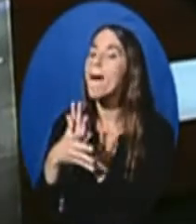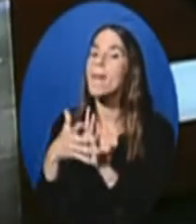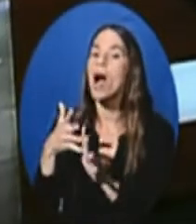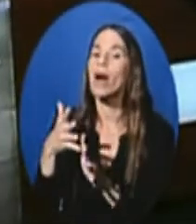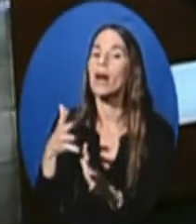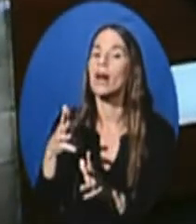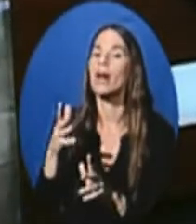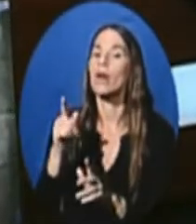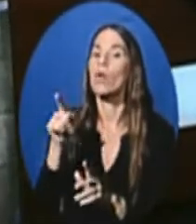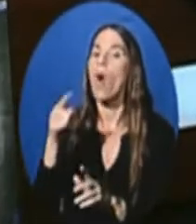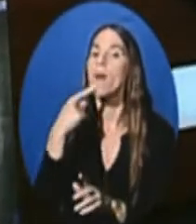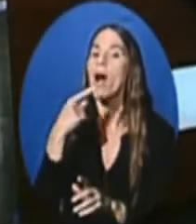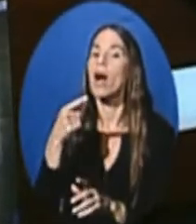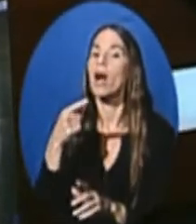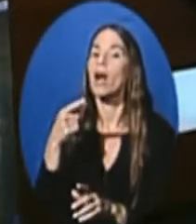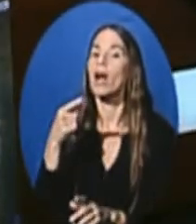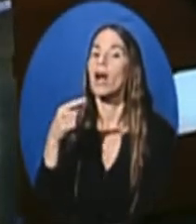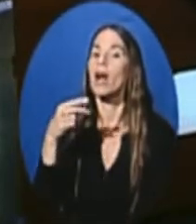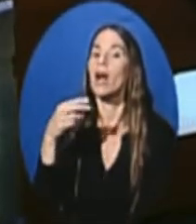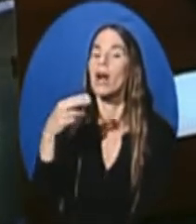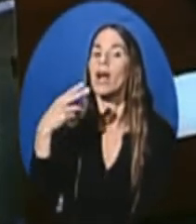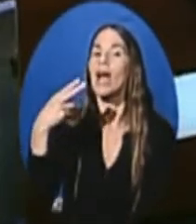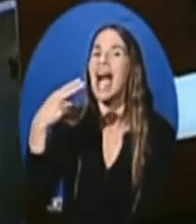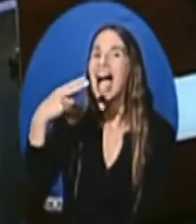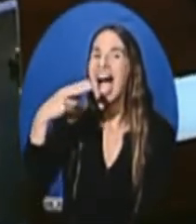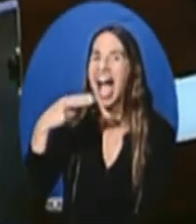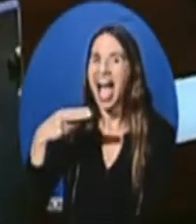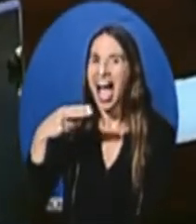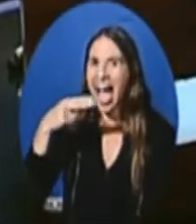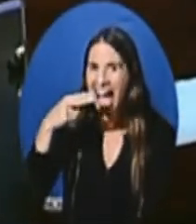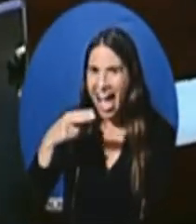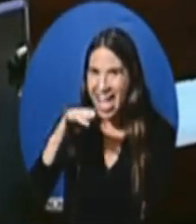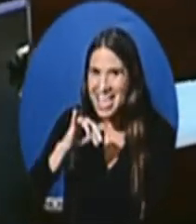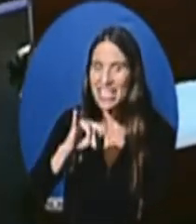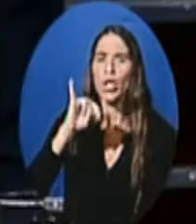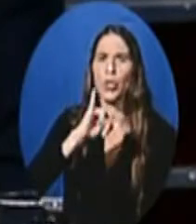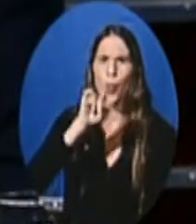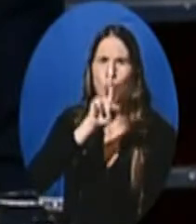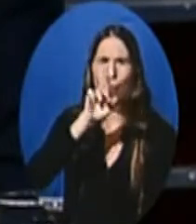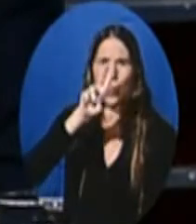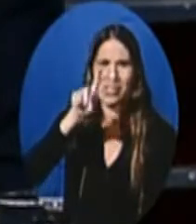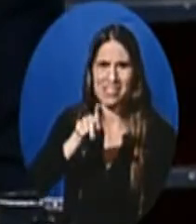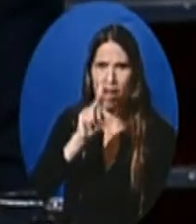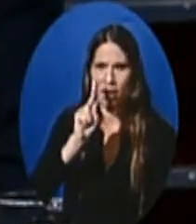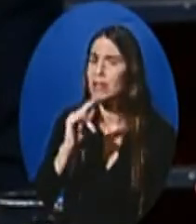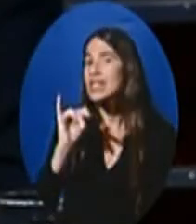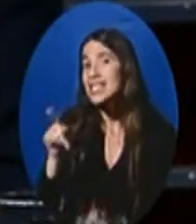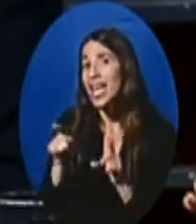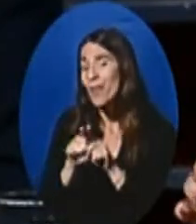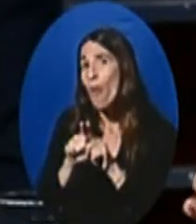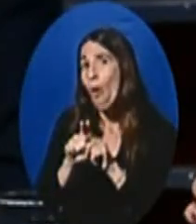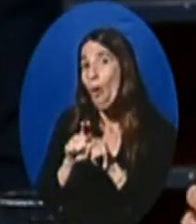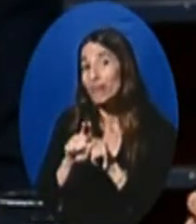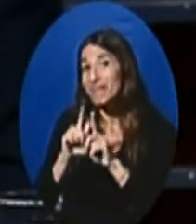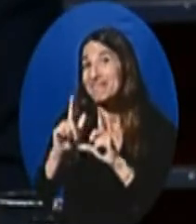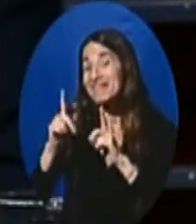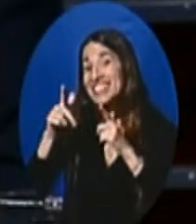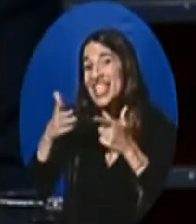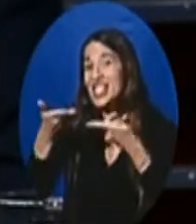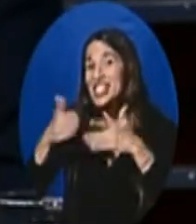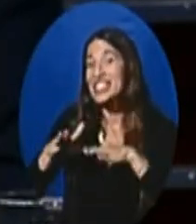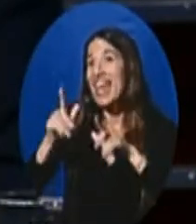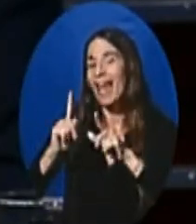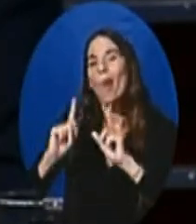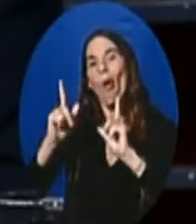חי יורזק. לא, לא, לא. הוא אמר, חי יורזק. חי יורזק. זה בעצם שהיד שנמצא